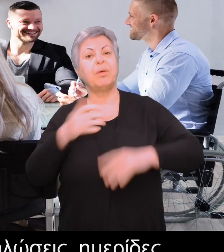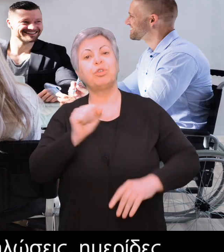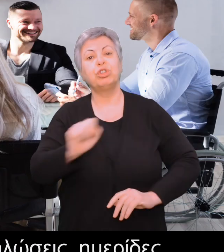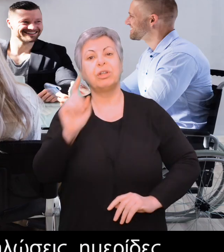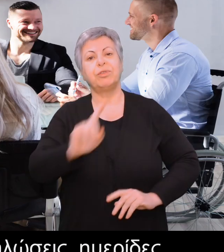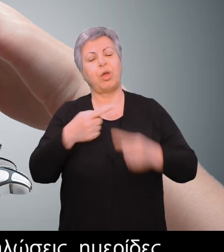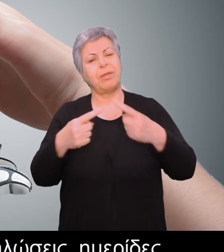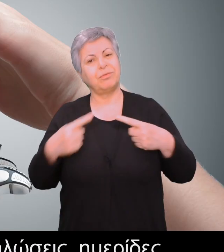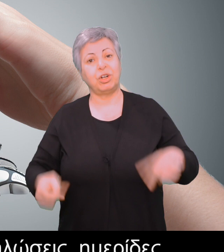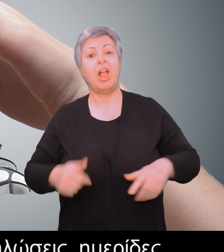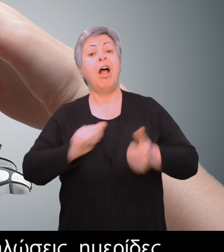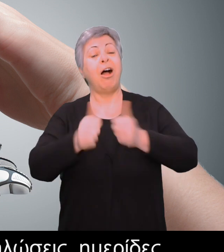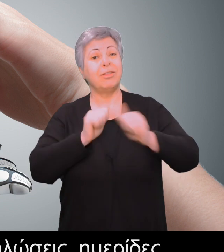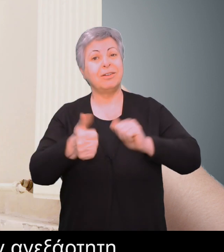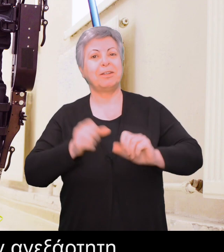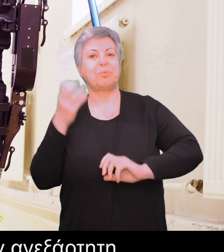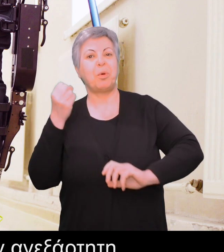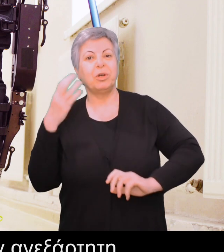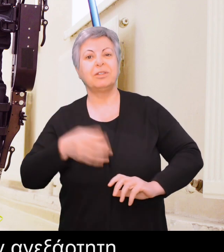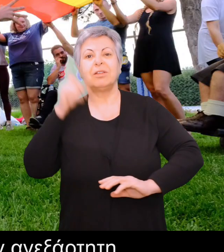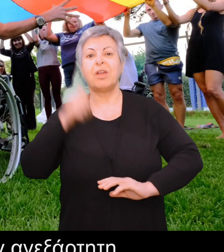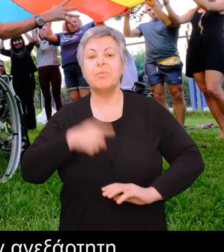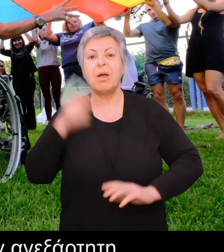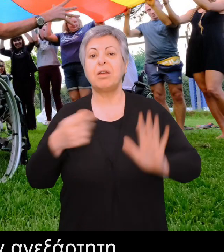εκδηλώσεις, ημερίδες και έκθεση καινοτόμων προϊόντων για την